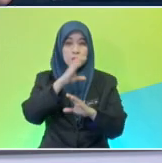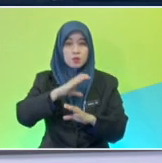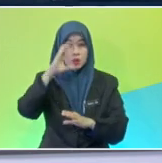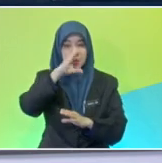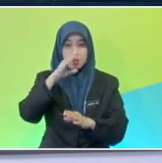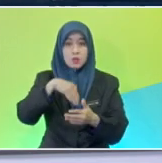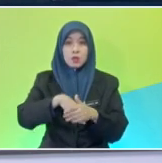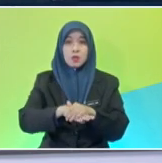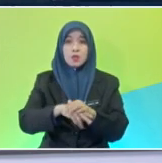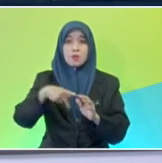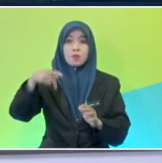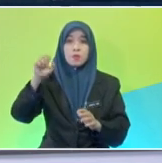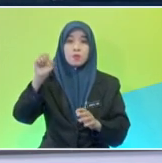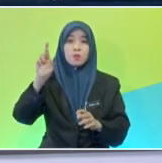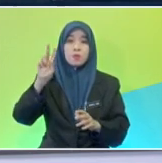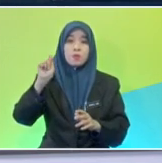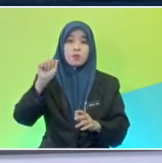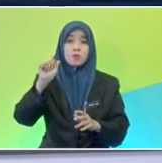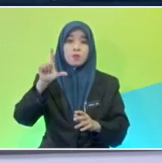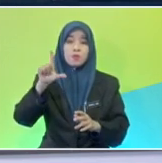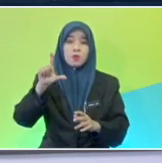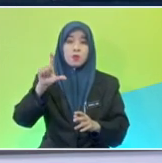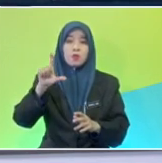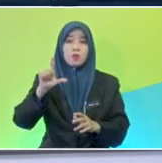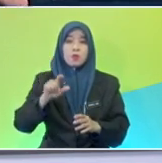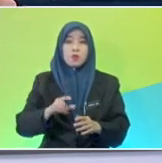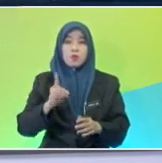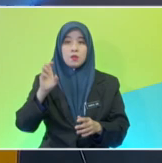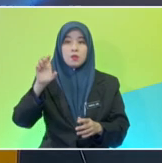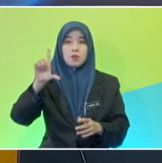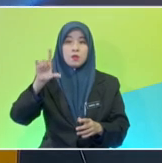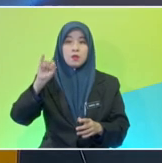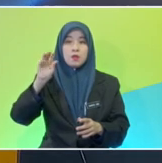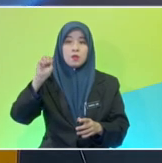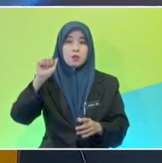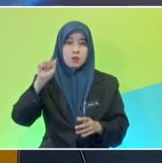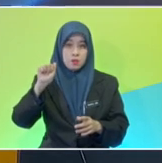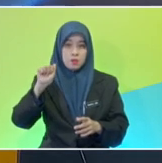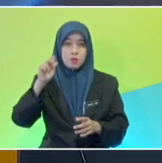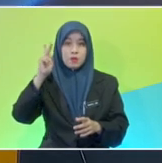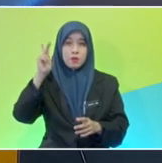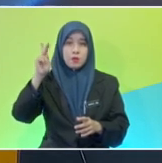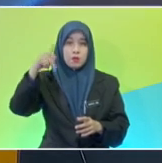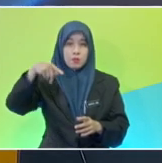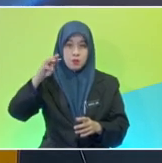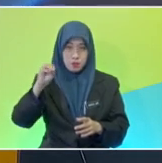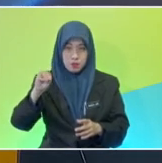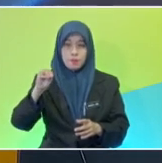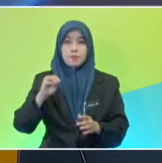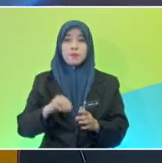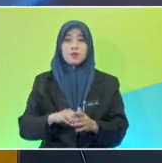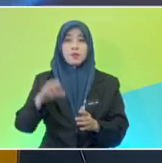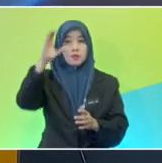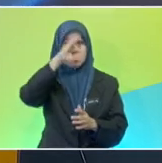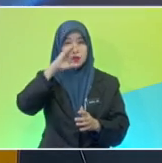bahan-bahan macam-macam jenis bahan yang ada melalui Pelantar D5. Ya, Pelantar D5. Di situlah tempatnya.